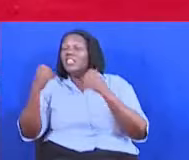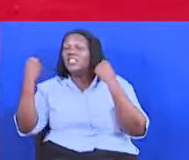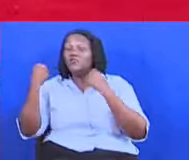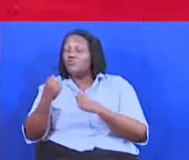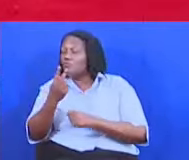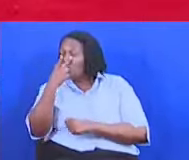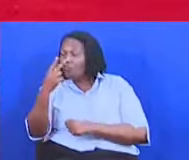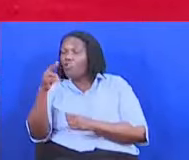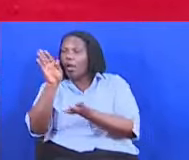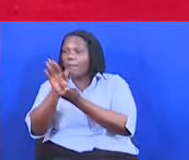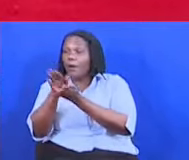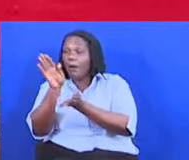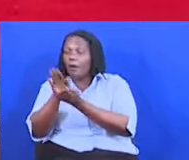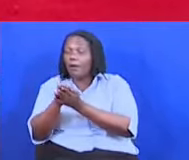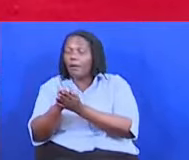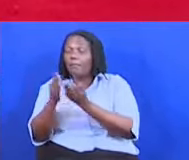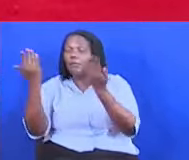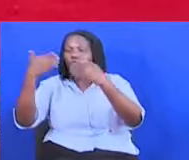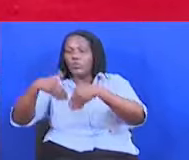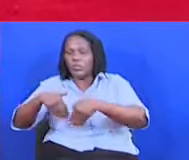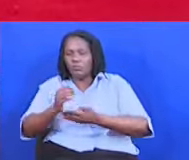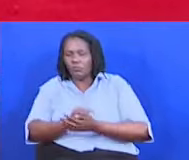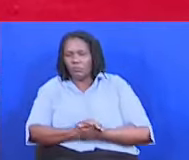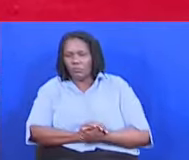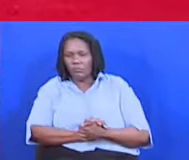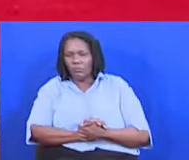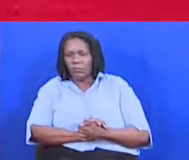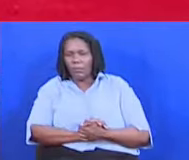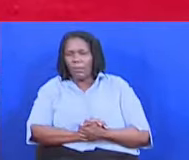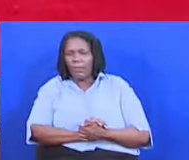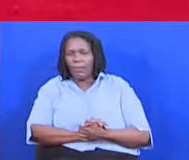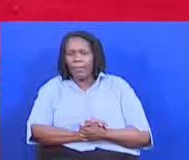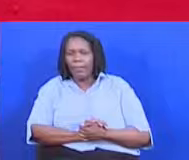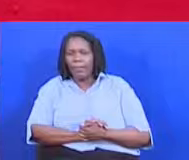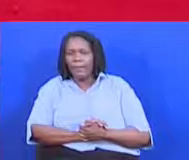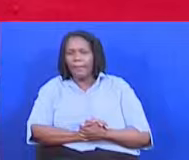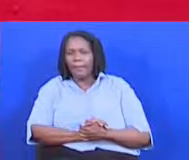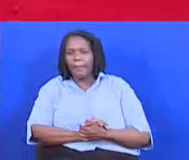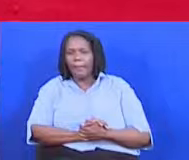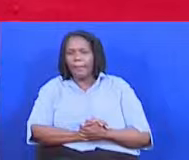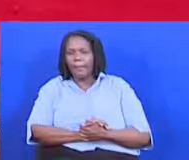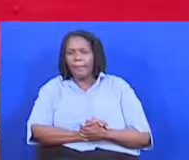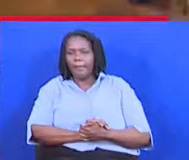kukwepa mashambulizi haya ya mamba.